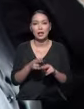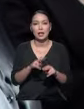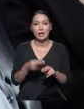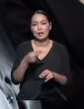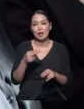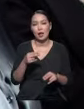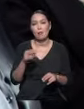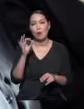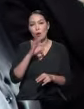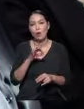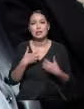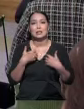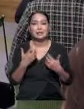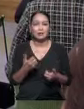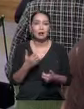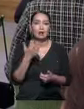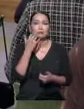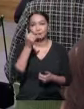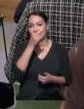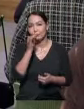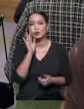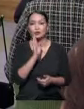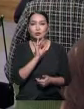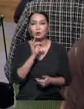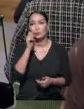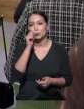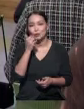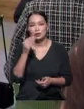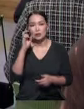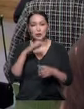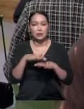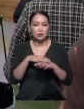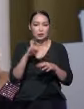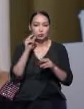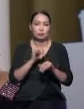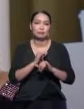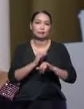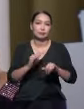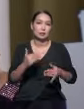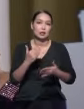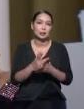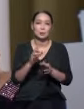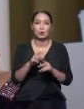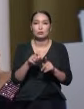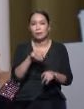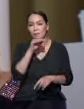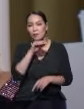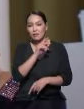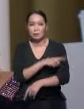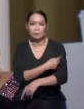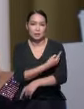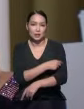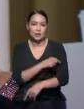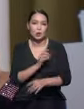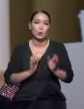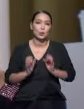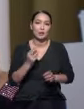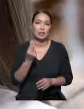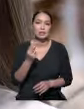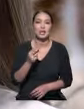здравоохранения – бесплодие женщин и мужчин. Их число в стране растет из года в год. По словам профессора медицинского университета Астаны